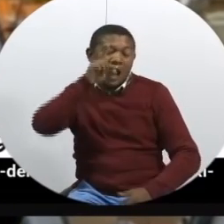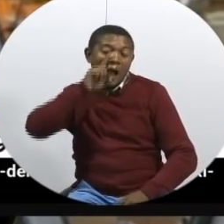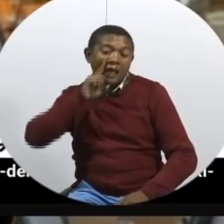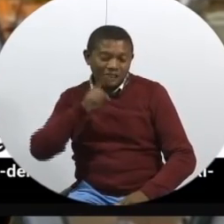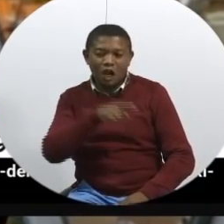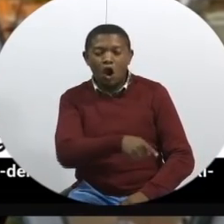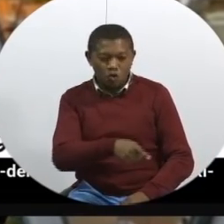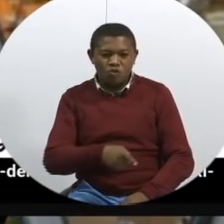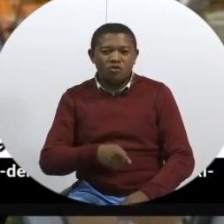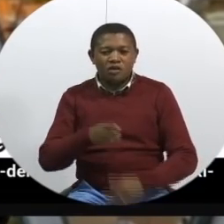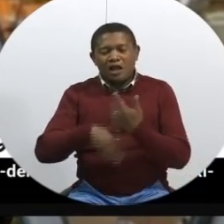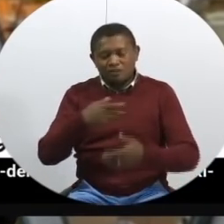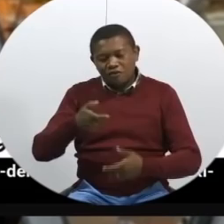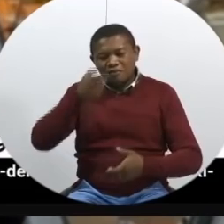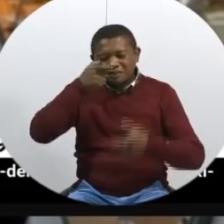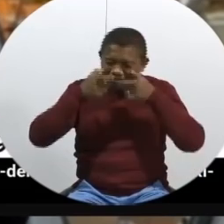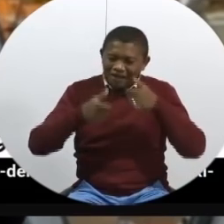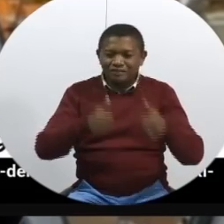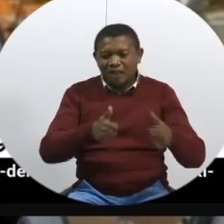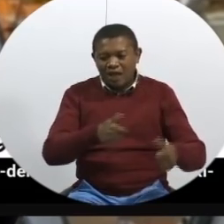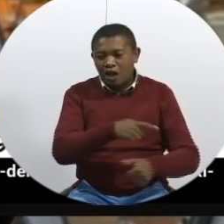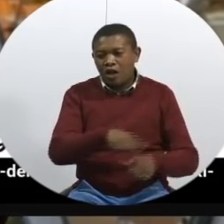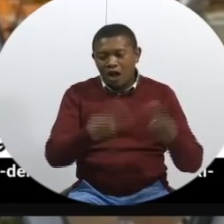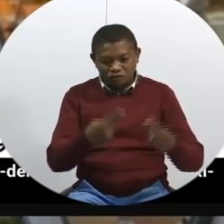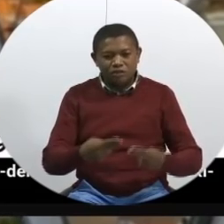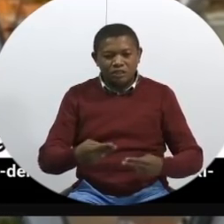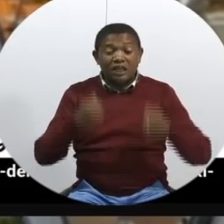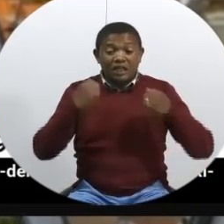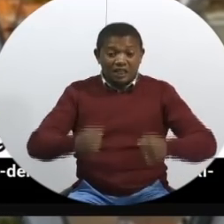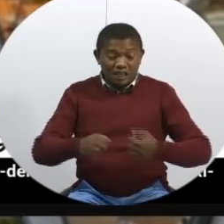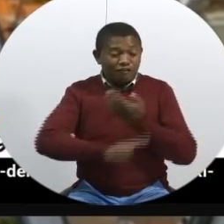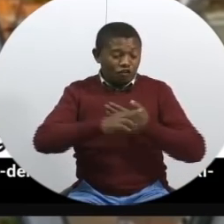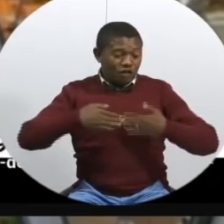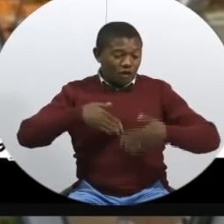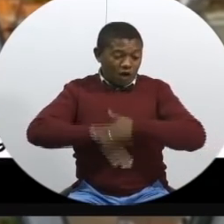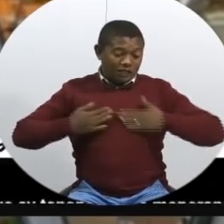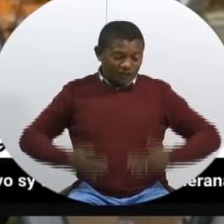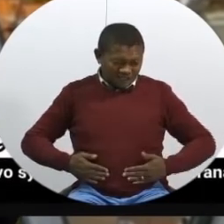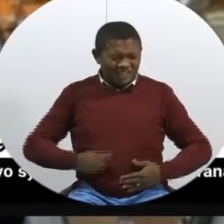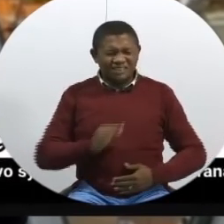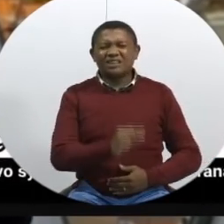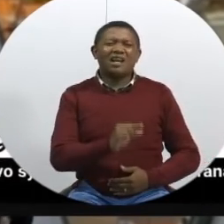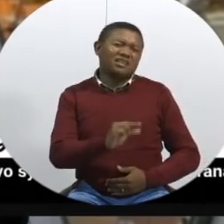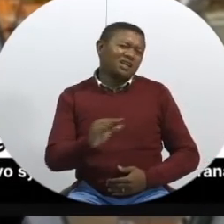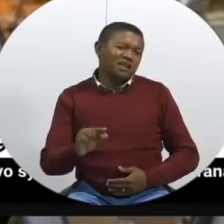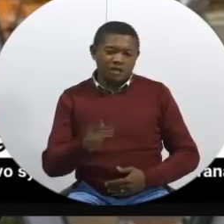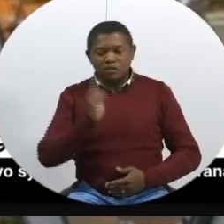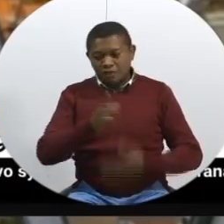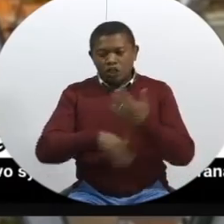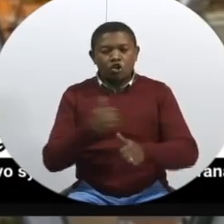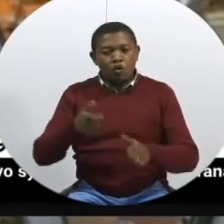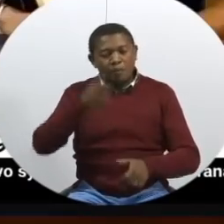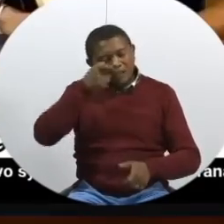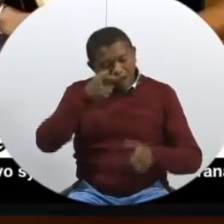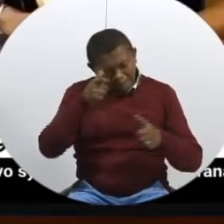mila rahana akaiky satria kelikely kokoa ny fiarovana ao anatin'ny vatana izy ireny a dia tsy maintsy arahamaso